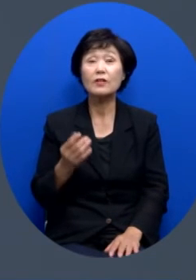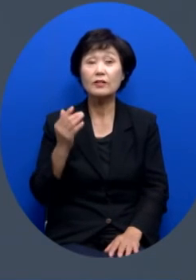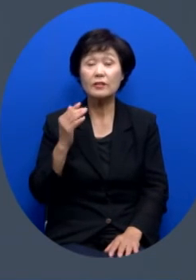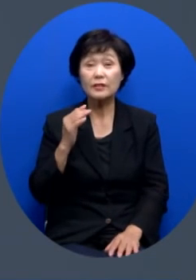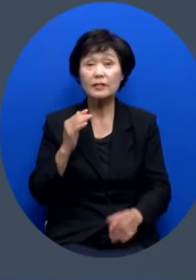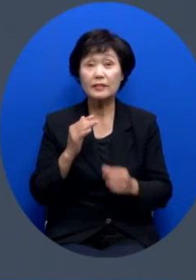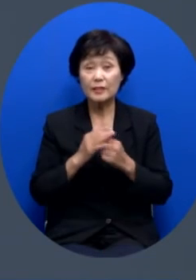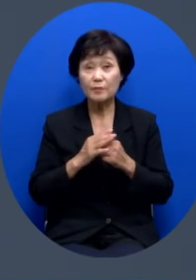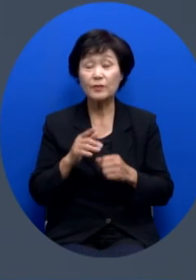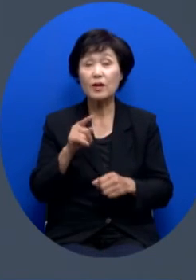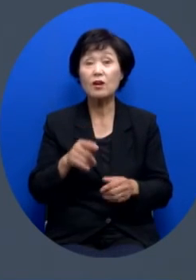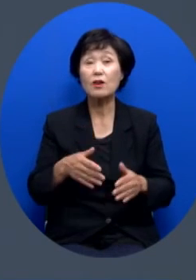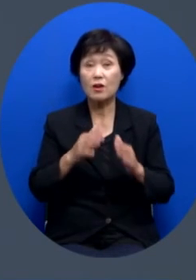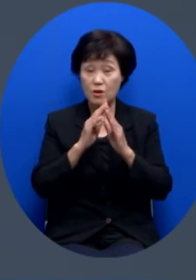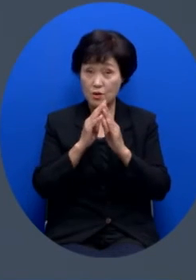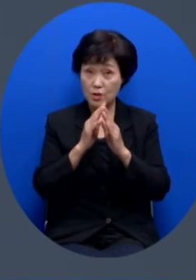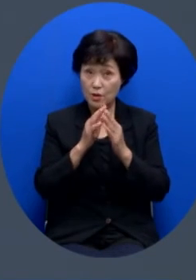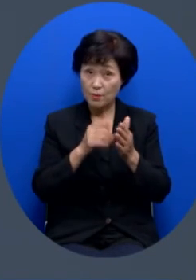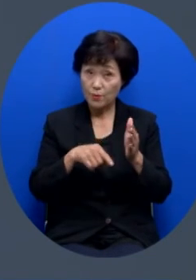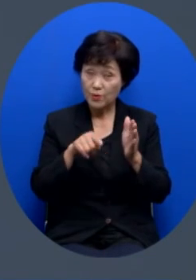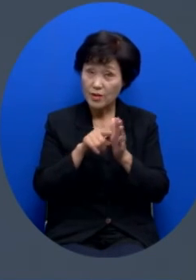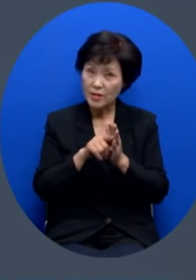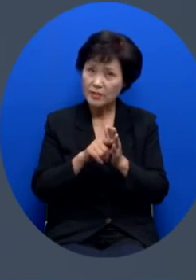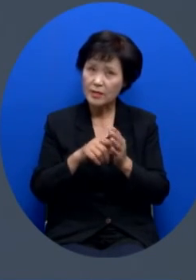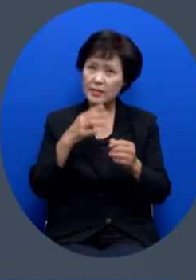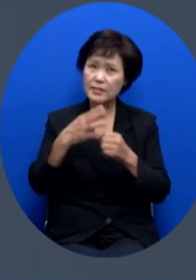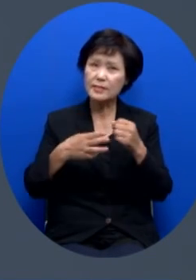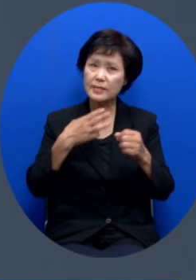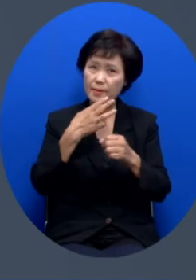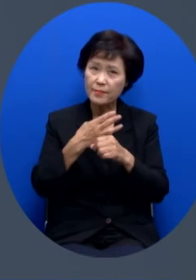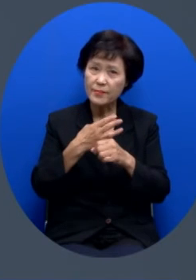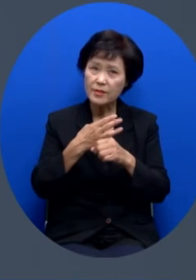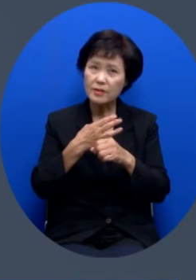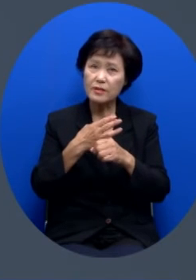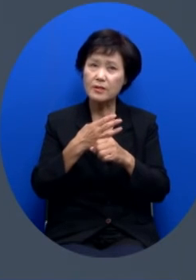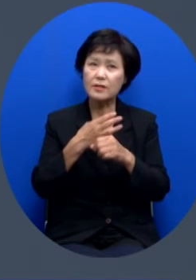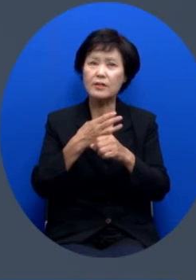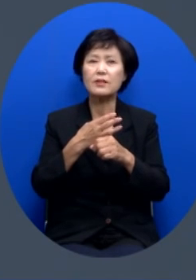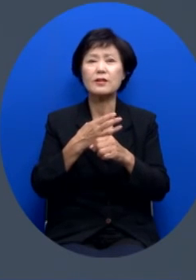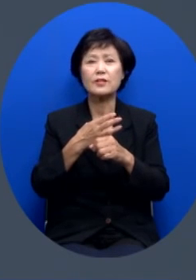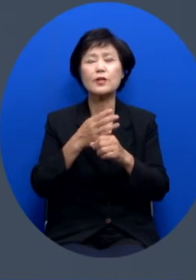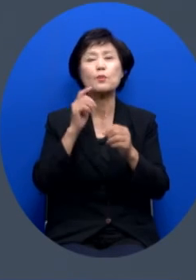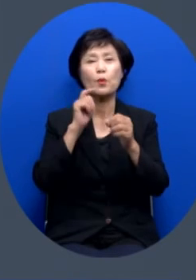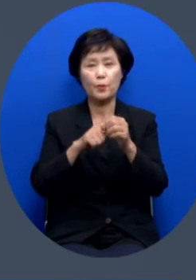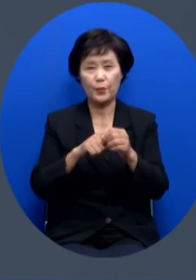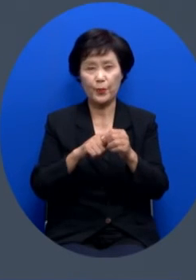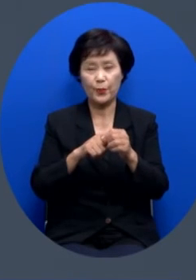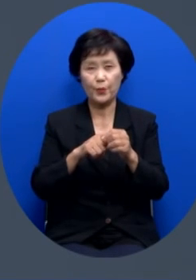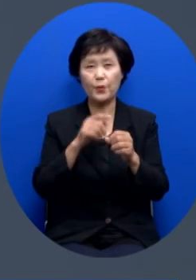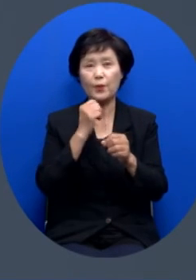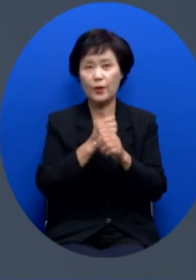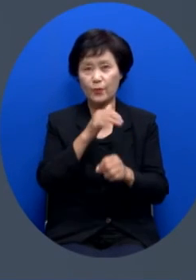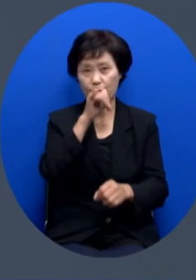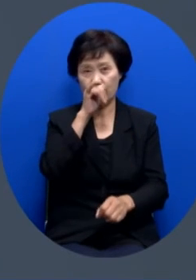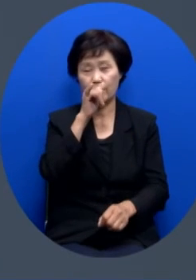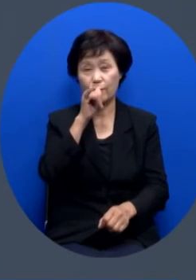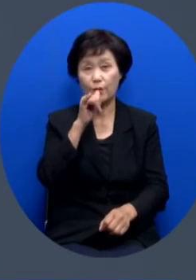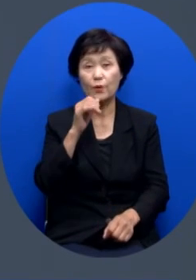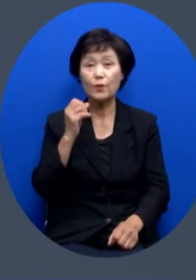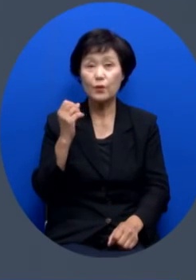예 그래서 그 건립을 하기 위해서는 한 3년의 기간 을 목표로 하고 있습니다 예 그리고 에